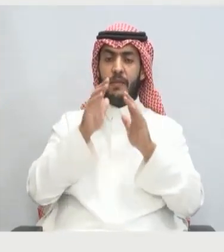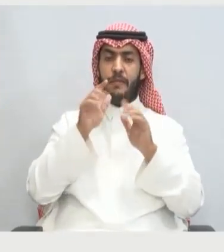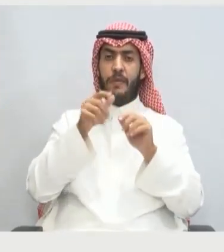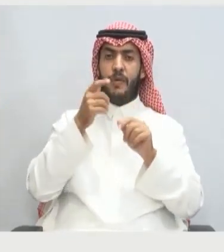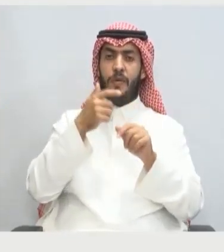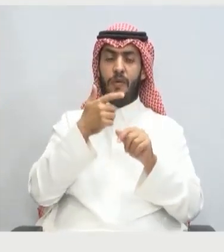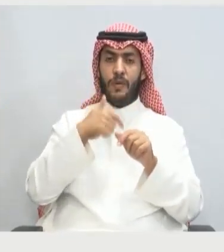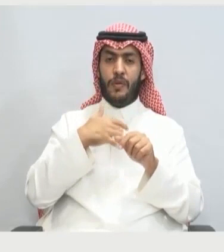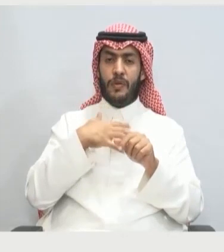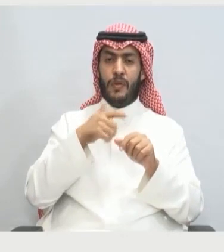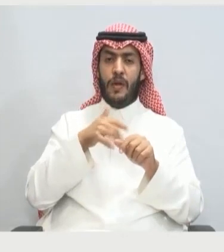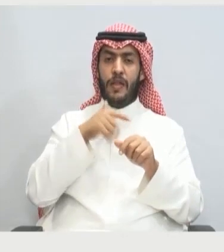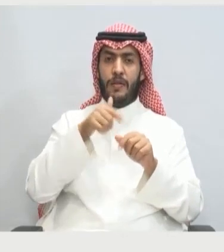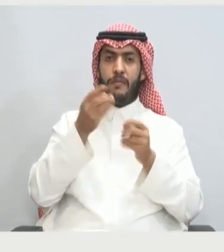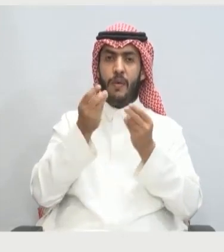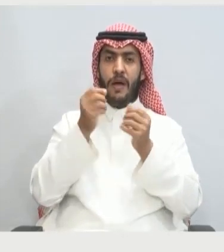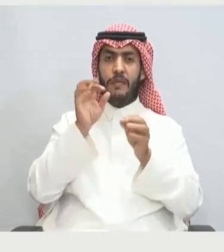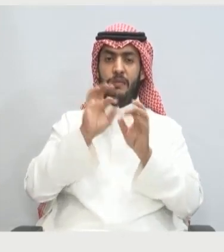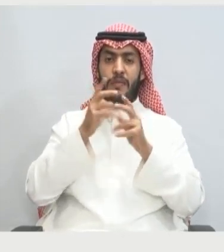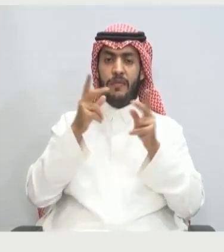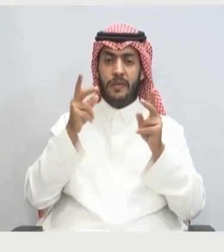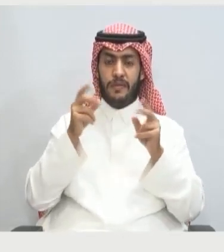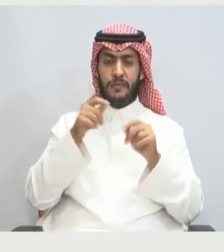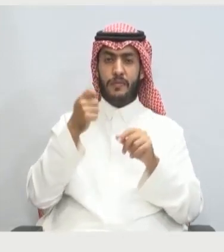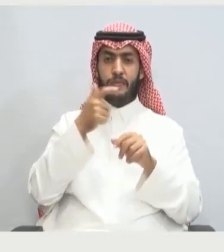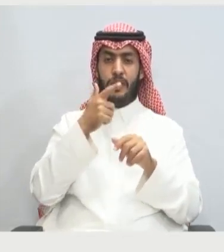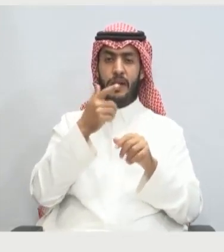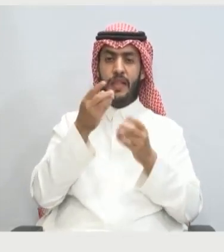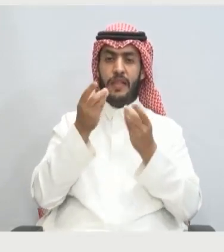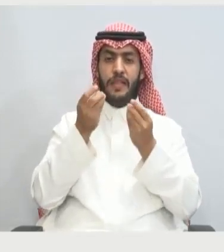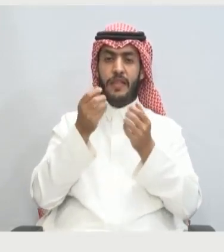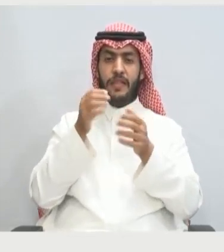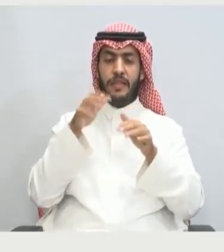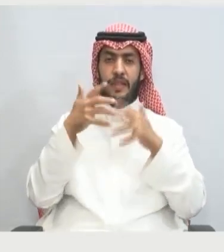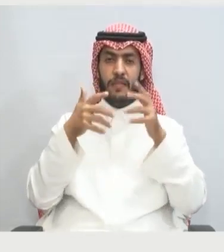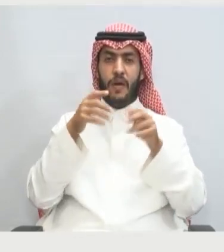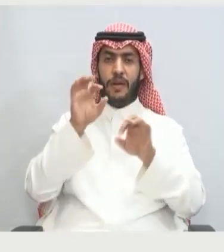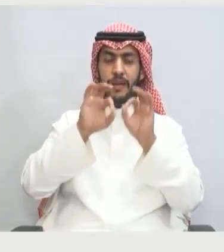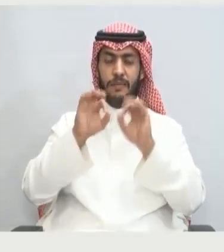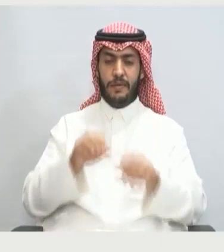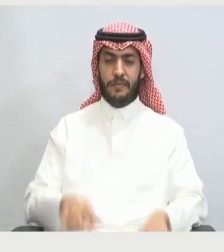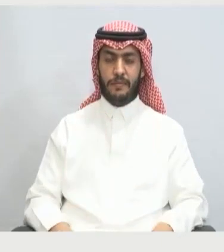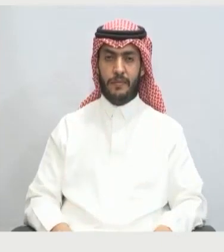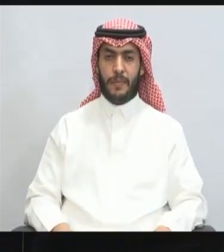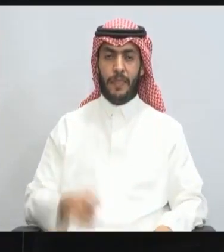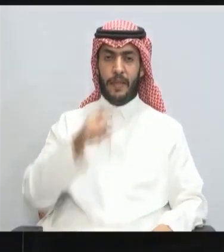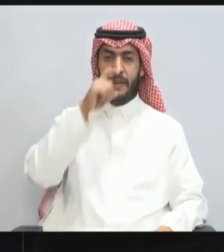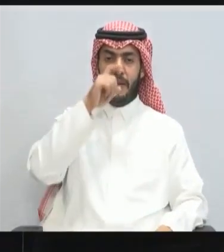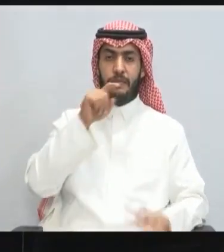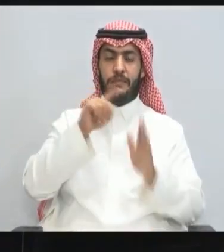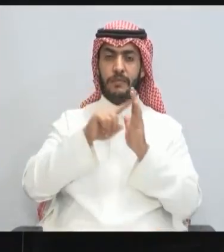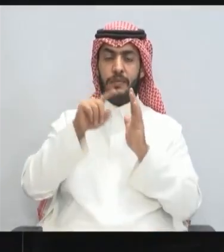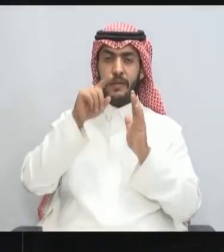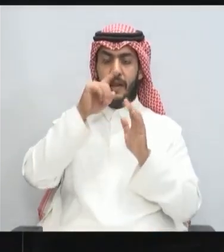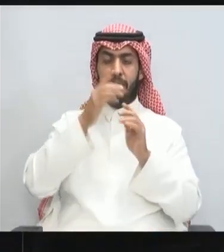يؤثر التغير في تركيز احدى المواد المتفاعله في سرعه التفاعل الكيميائي ونظريه التصادم عباره عن لابد ان يشترط ان